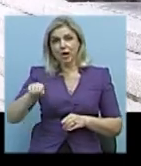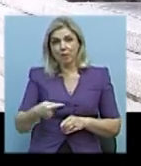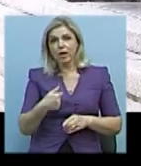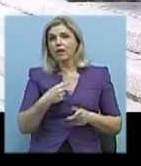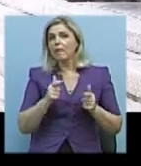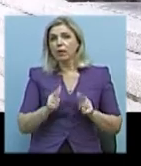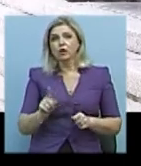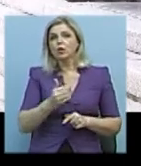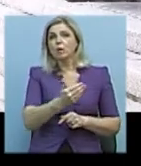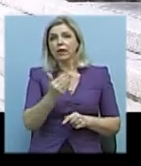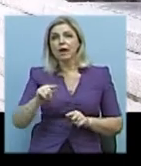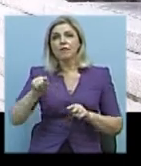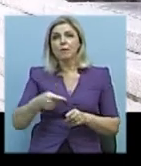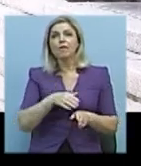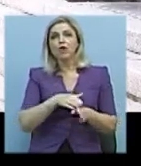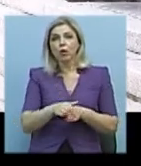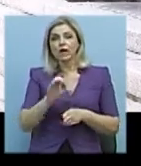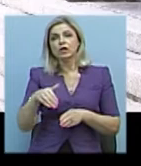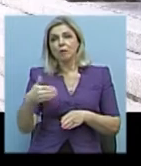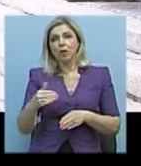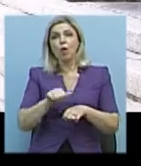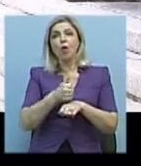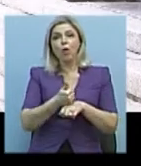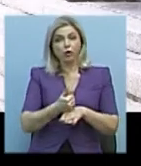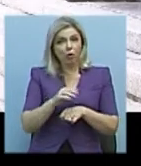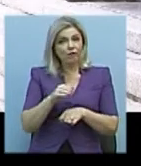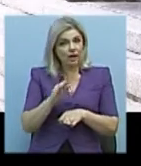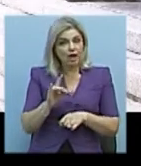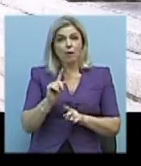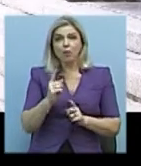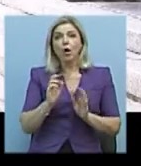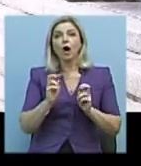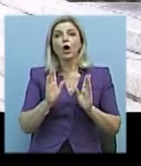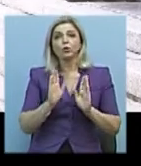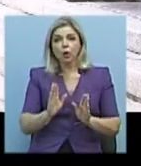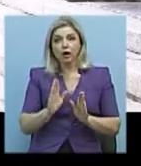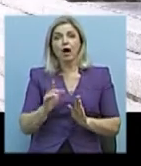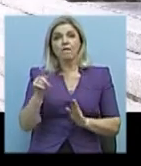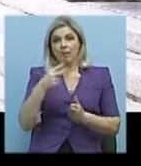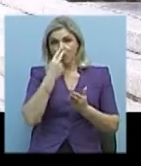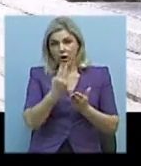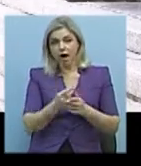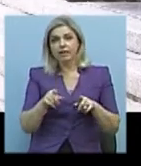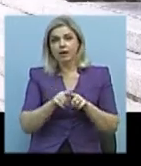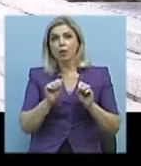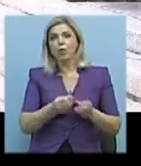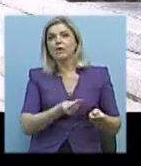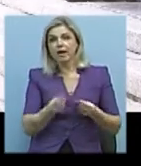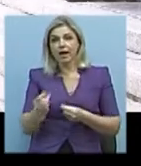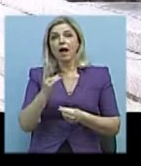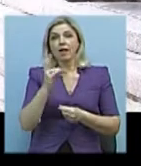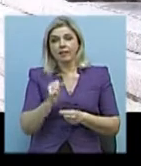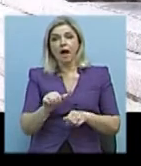те, щоб їх вимоги виконувалися з боку міського голови. Тому що як тільки він всім покаже, що ось таким чином можна впливати на міську